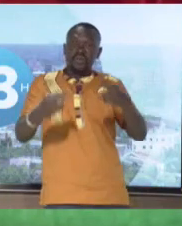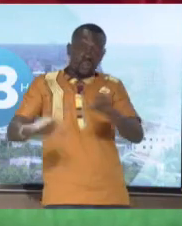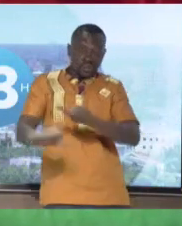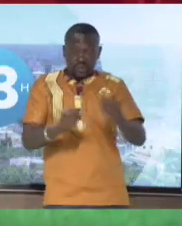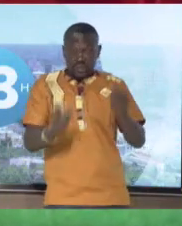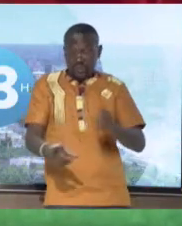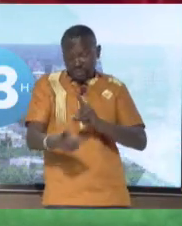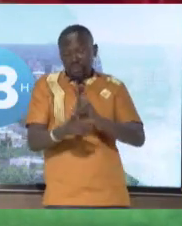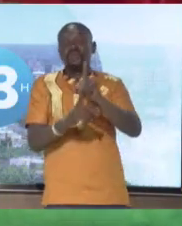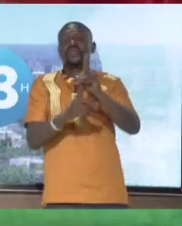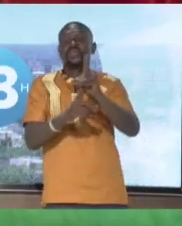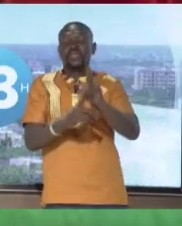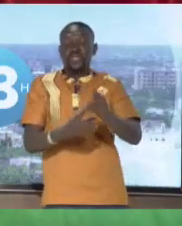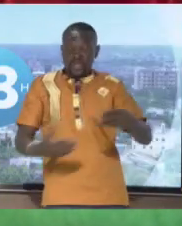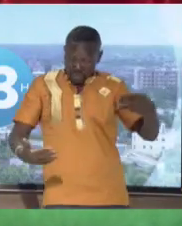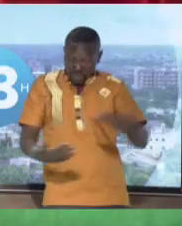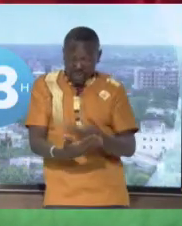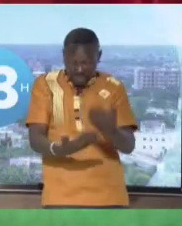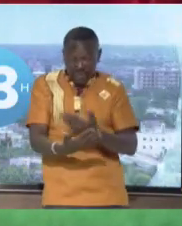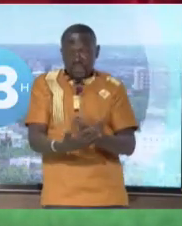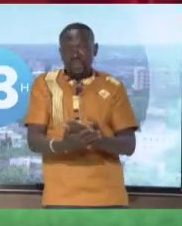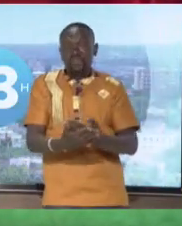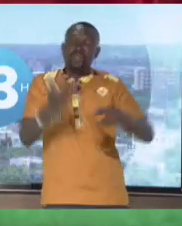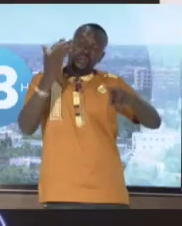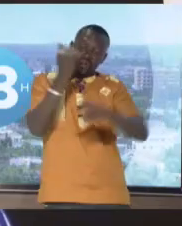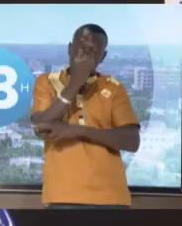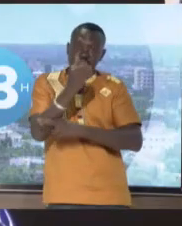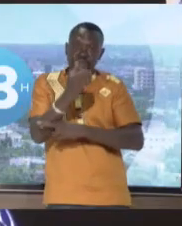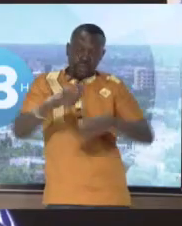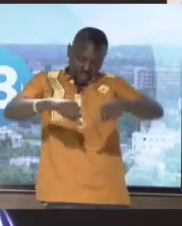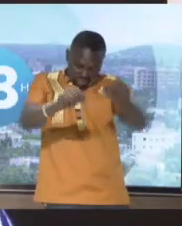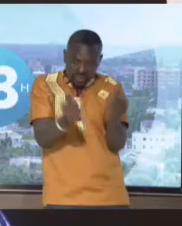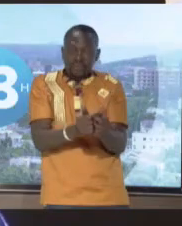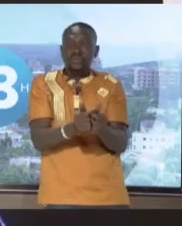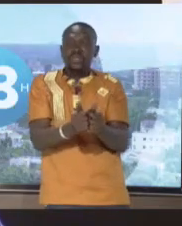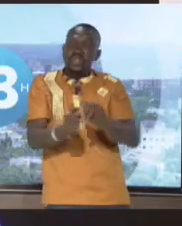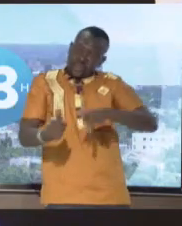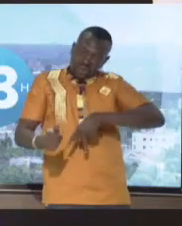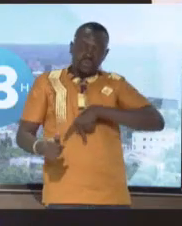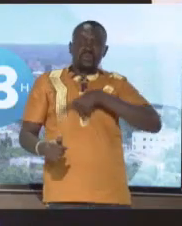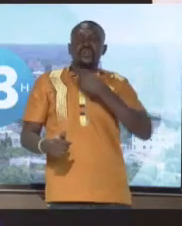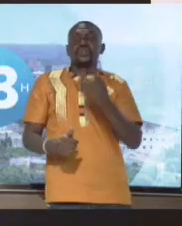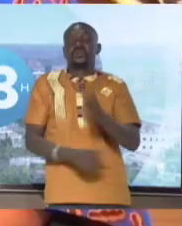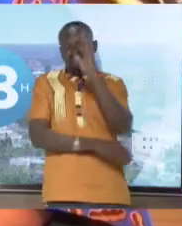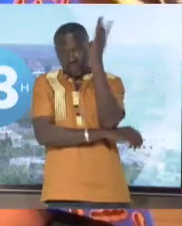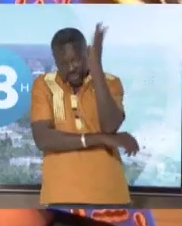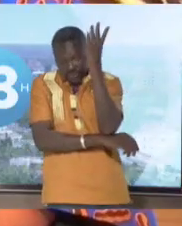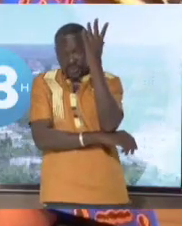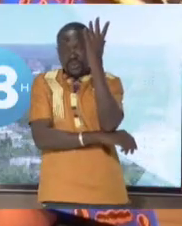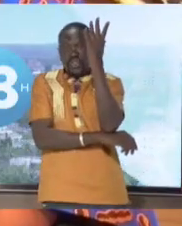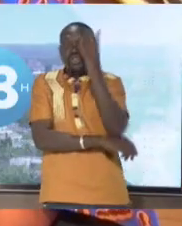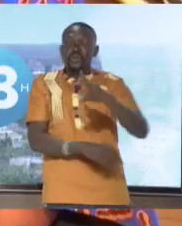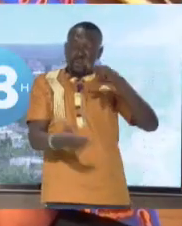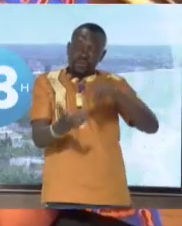domaine, les collectivités territoriales et certaines associations. Pour la campagne de reforestation 2023, au